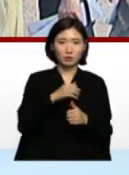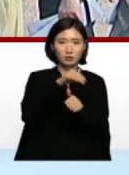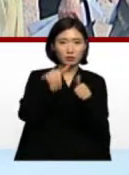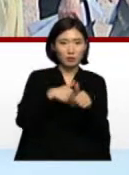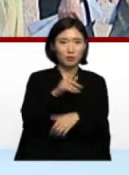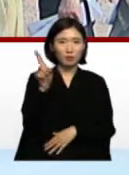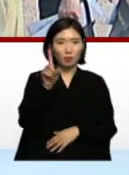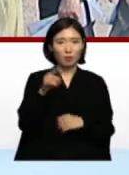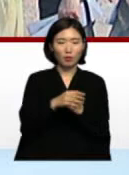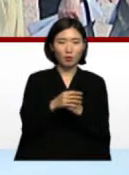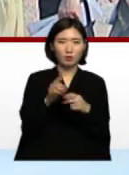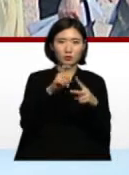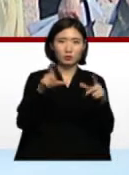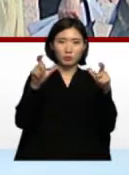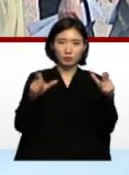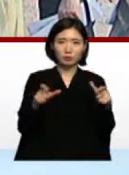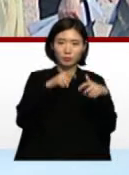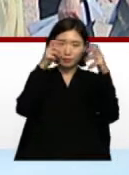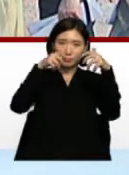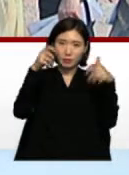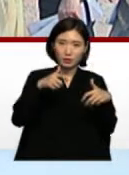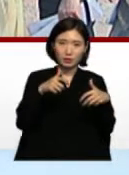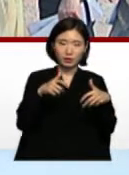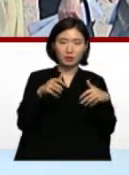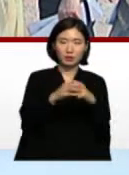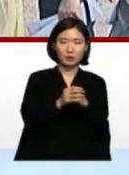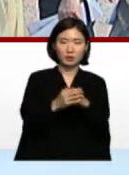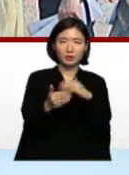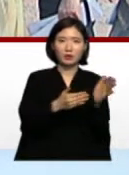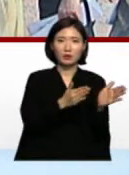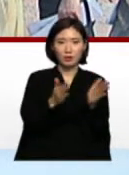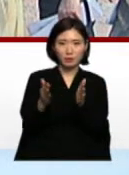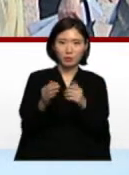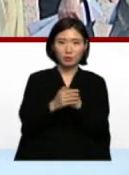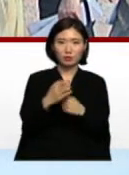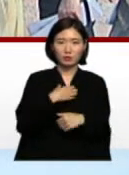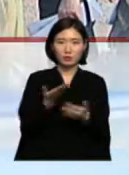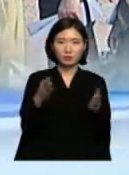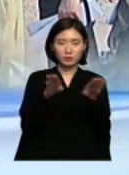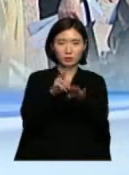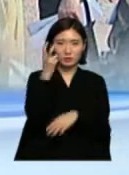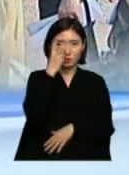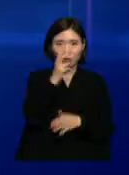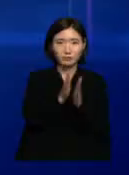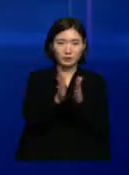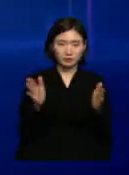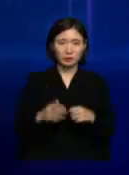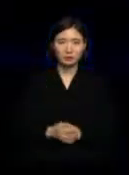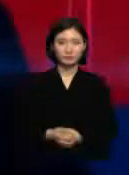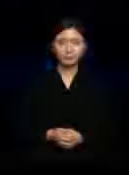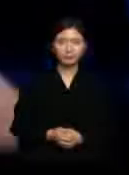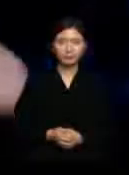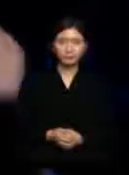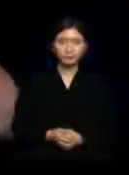어떨까요? 서대문구가 우기를 대비해 위험시설 점검에 나섰습니다. 보도에 오신영 기자입니다.